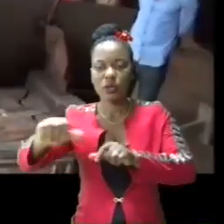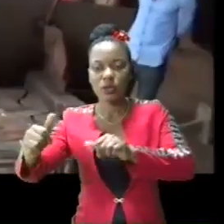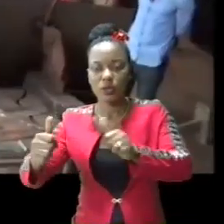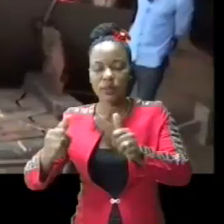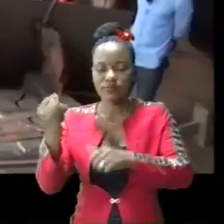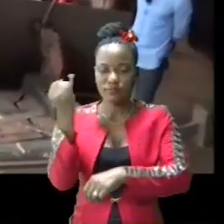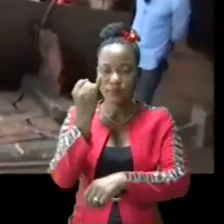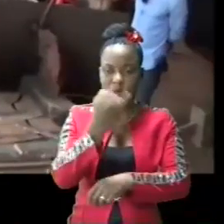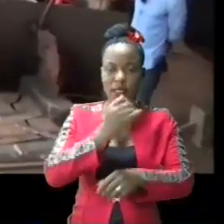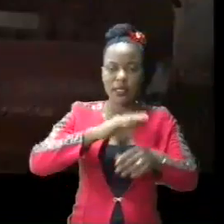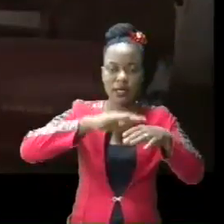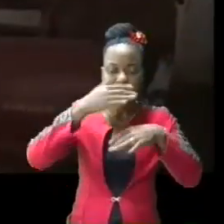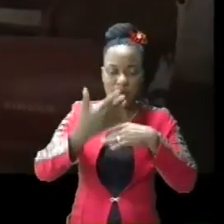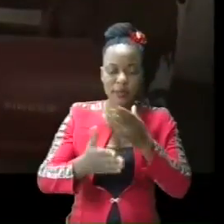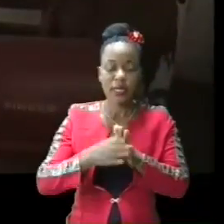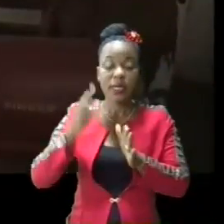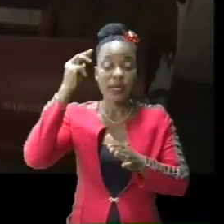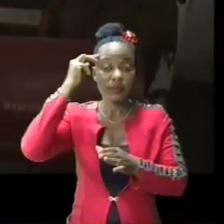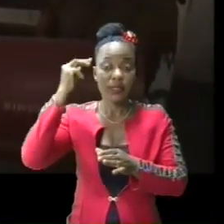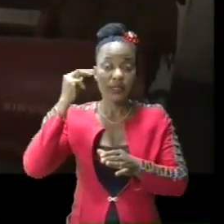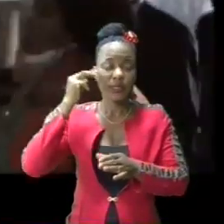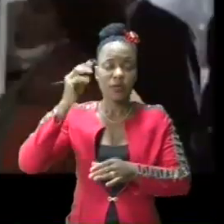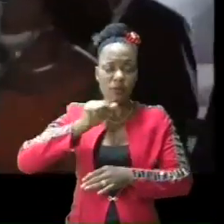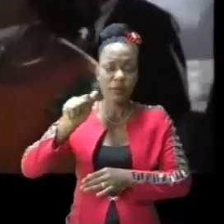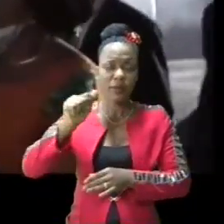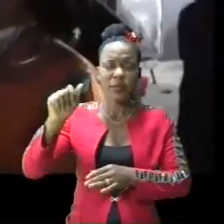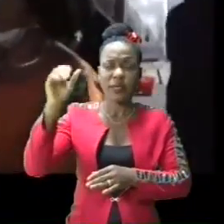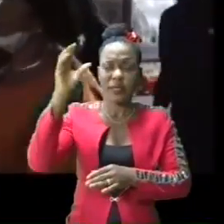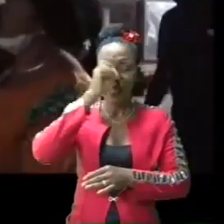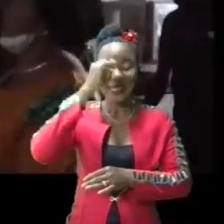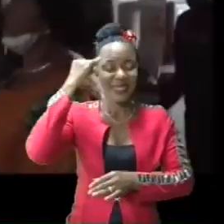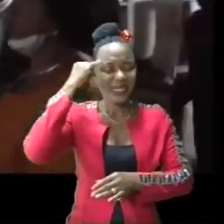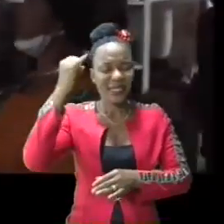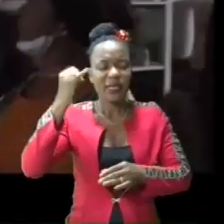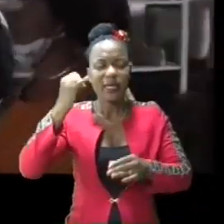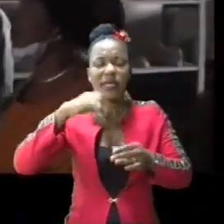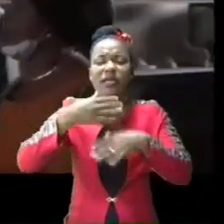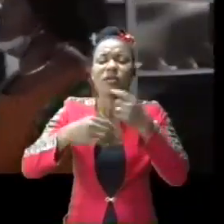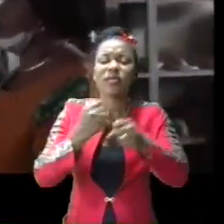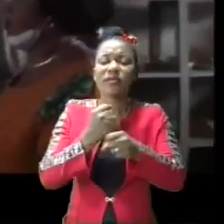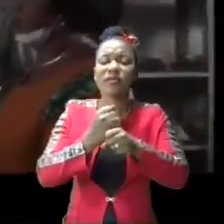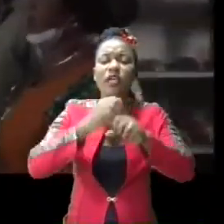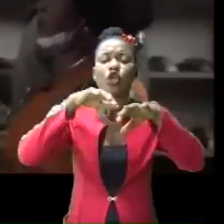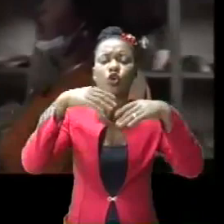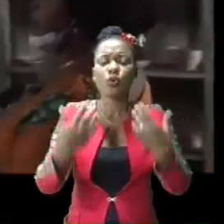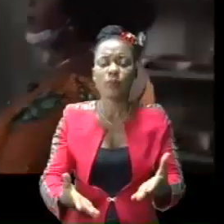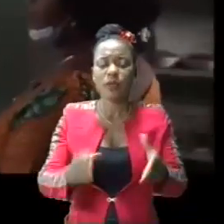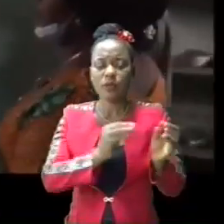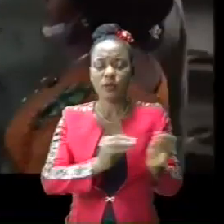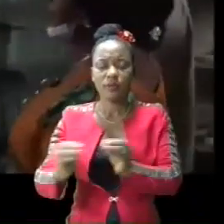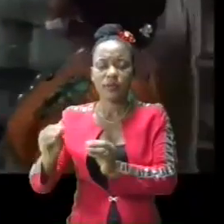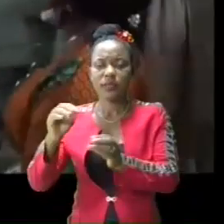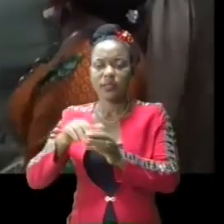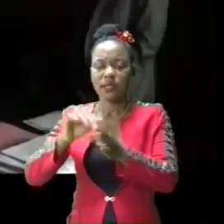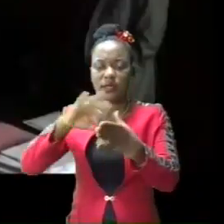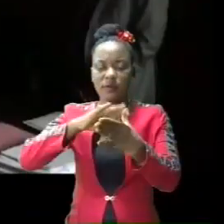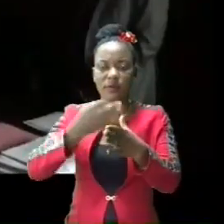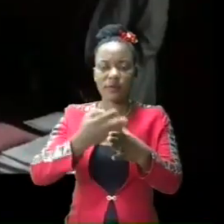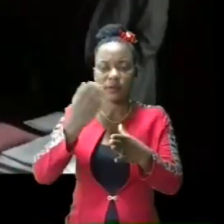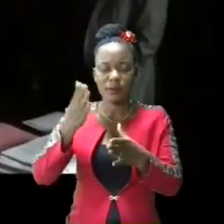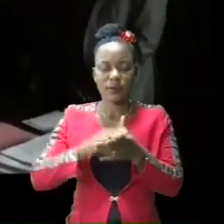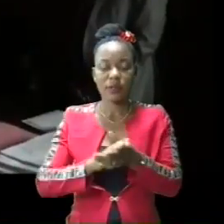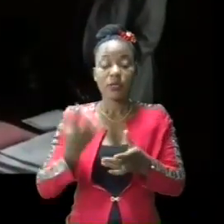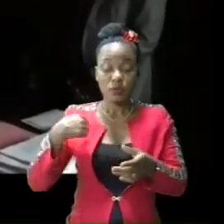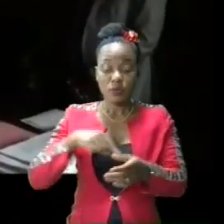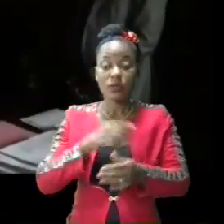sérigraphie. Ensuite, Rose Boyata s'est imprégnée également du fonctionnement des différentes structures que compose cette institution. Nous avons